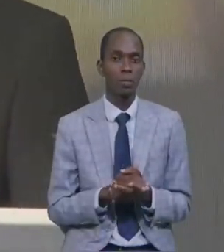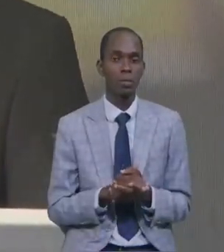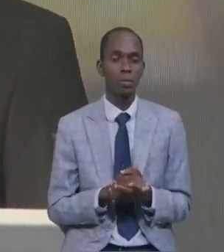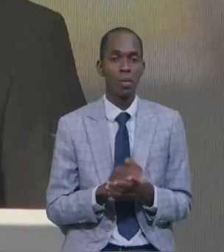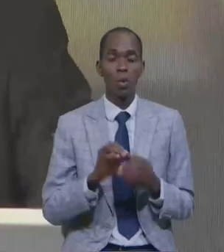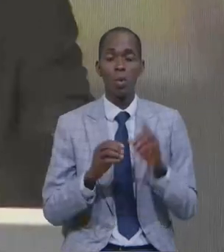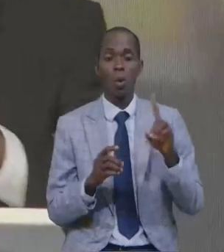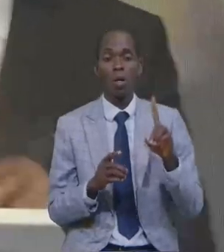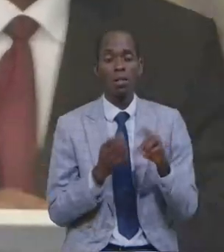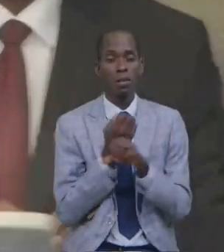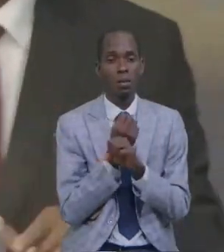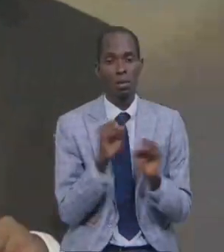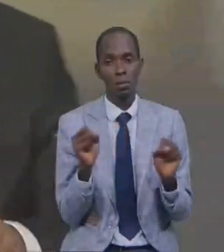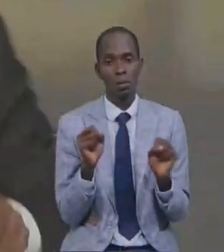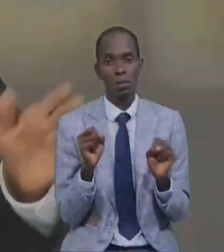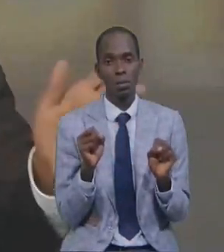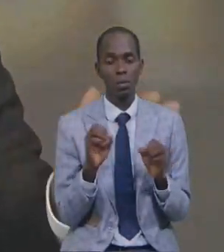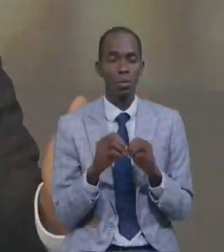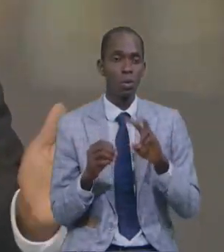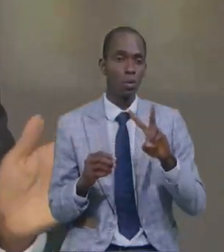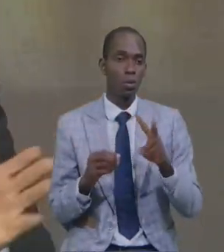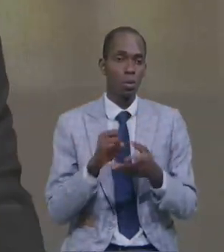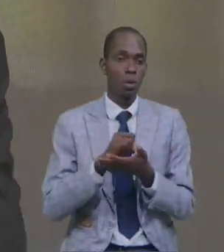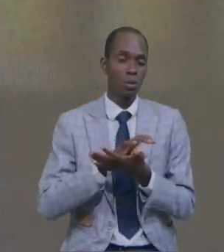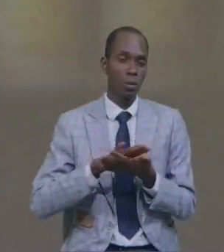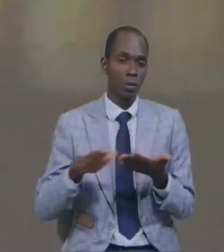le service. Premièrement,